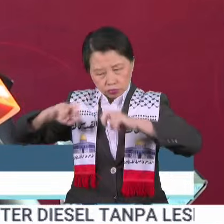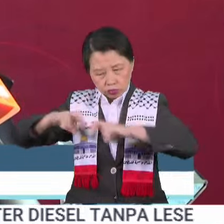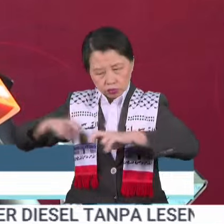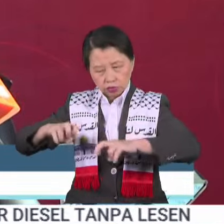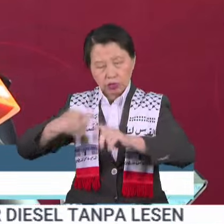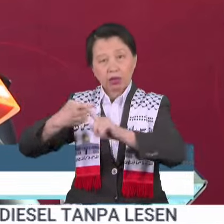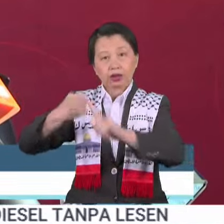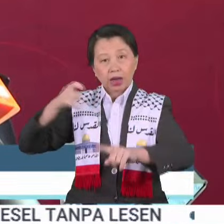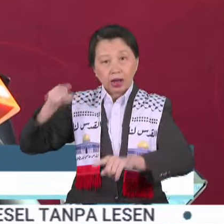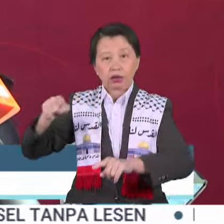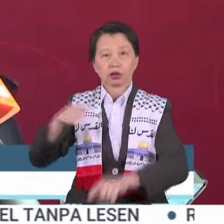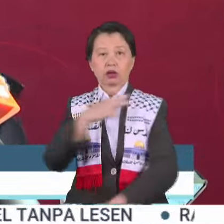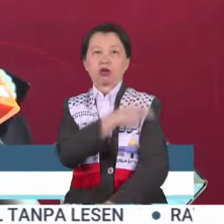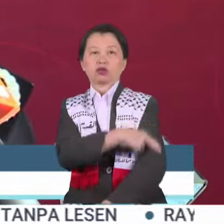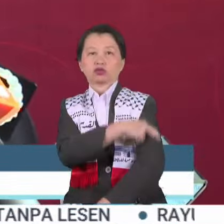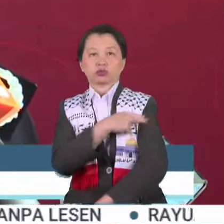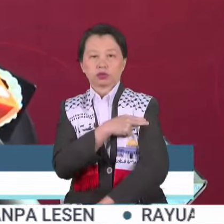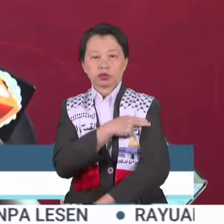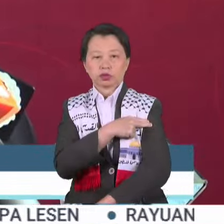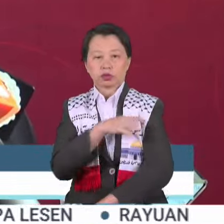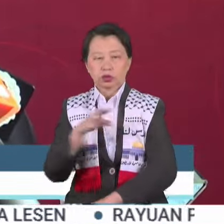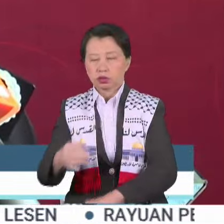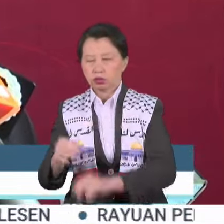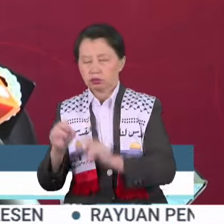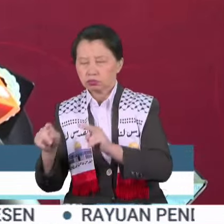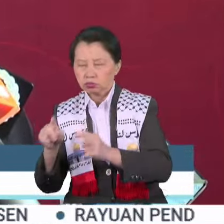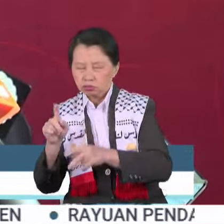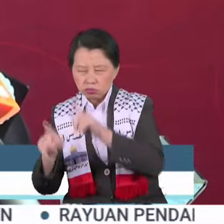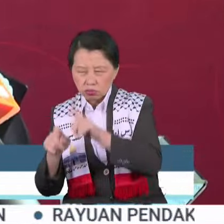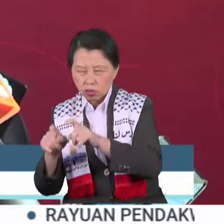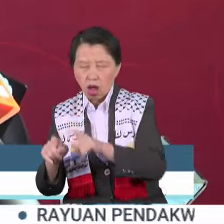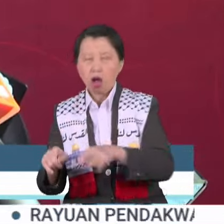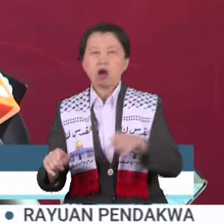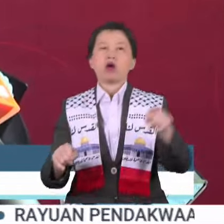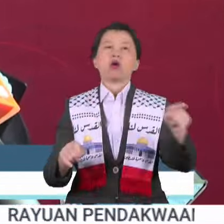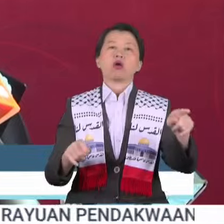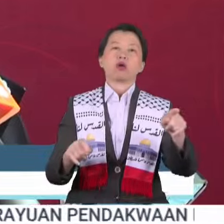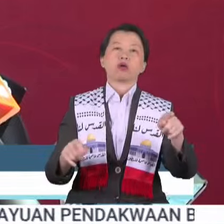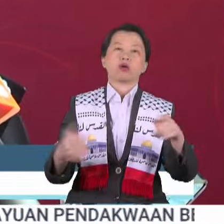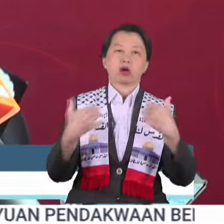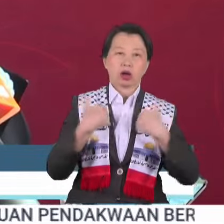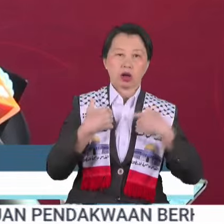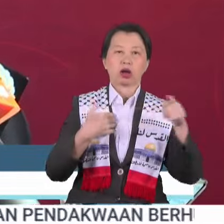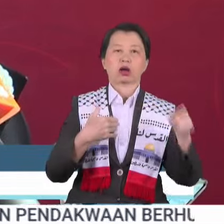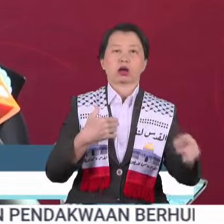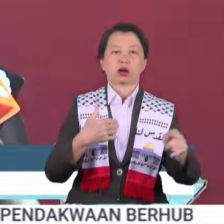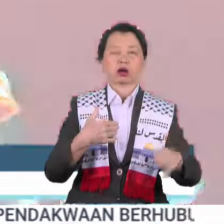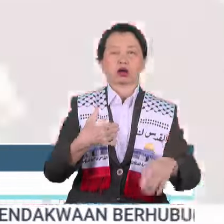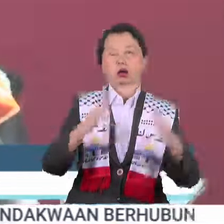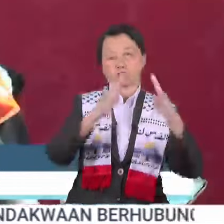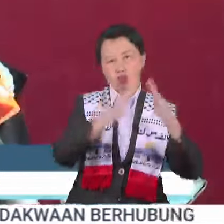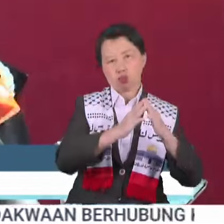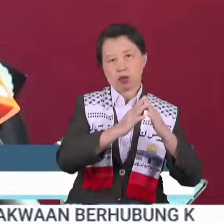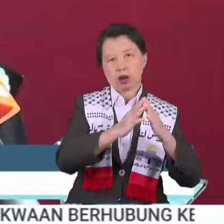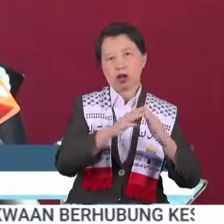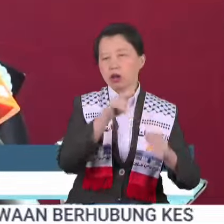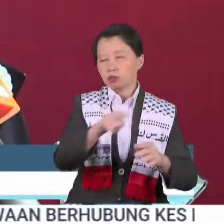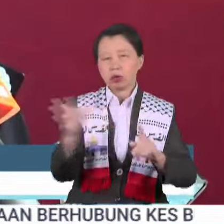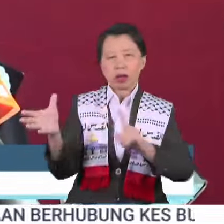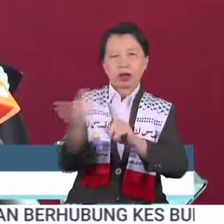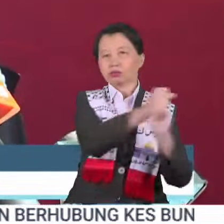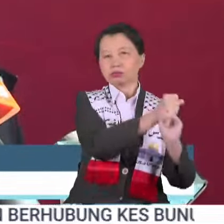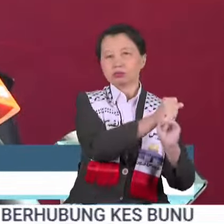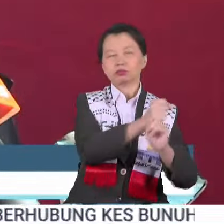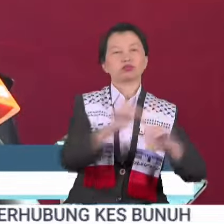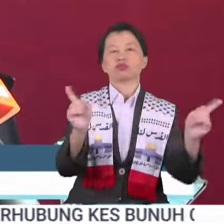daripada hospital, dia datang ke rumah kediaman dia, dia demam. Adakah dia dilarikan? Tidak. Jadi